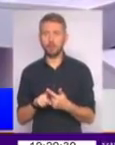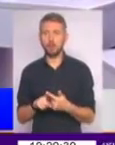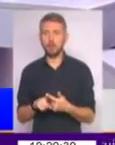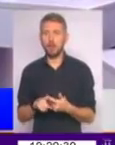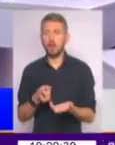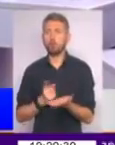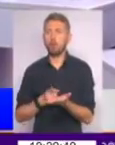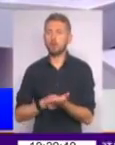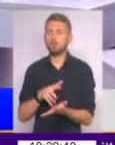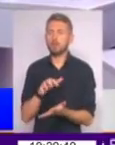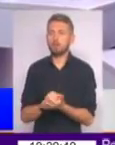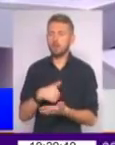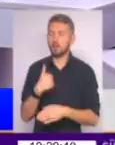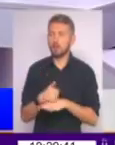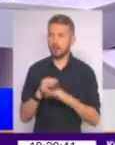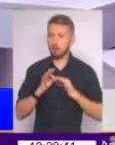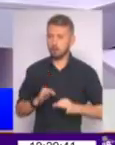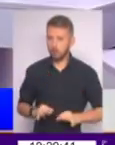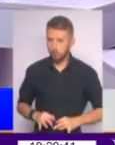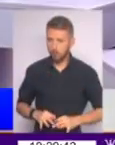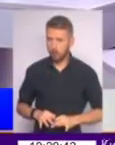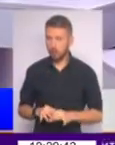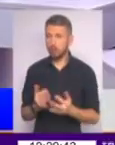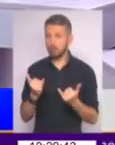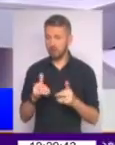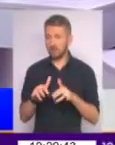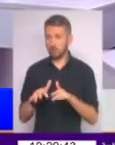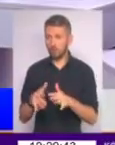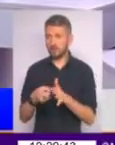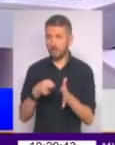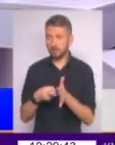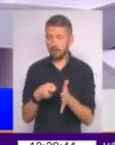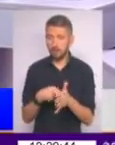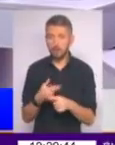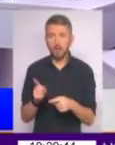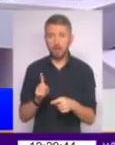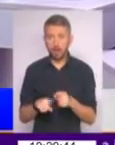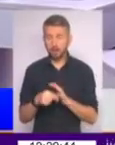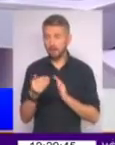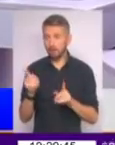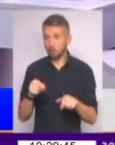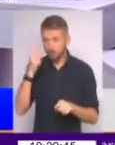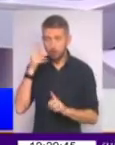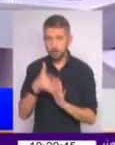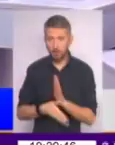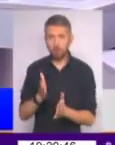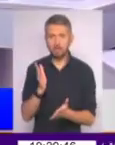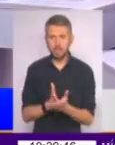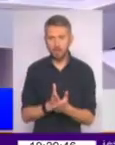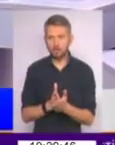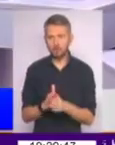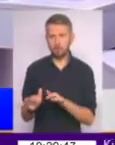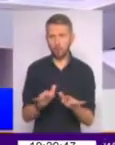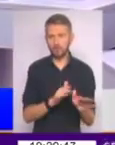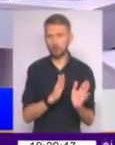доказами занимается Генеральная прокуратура. Идет сегодня следствие. Мы это с вами тоже понимаем. Есть процедурный момент,